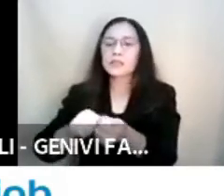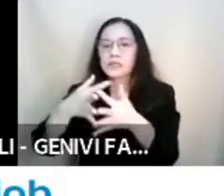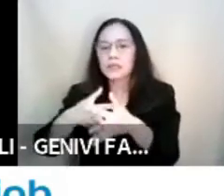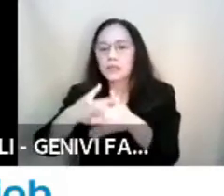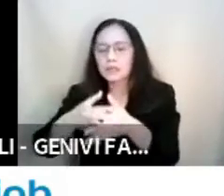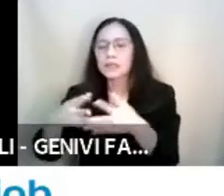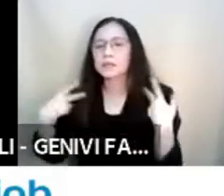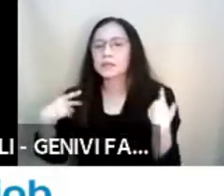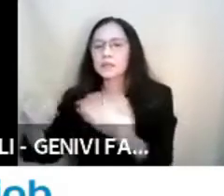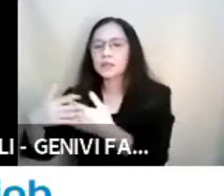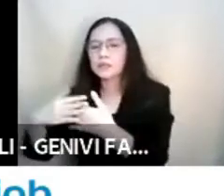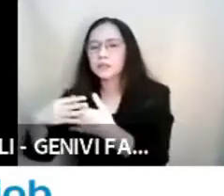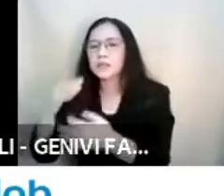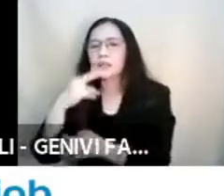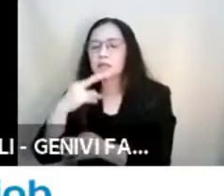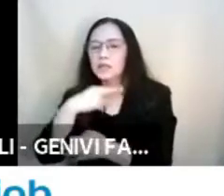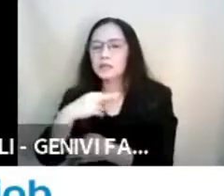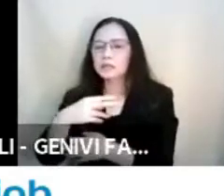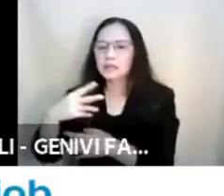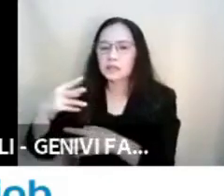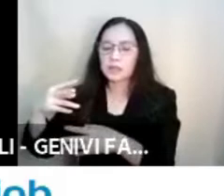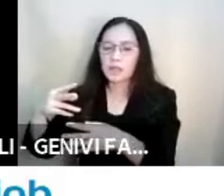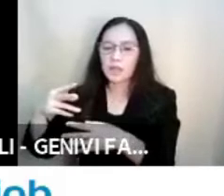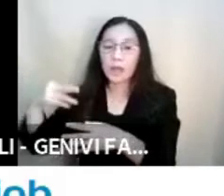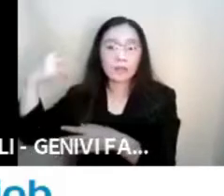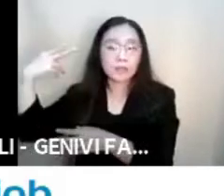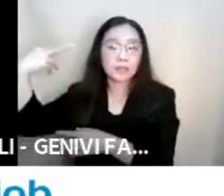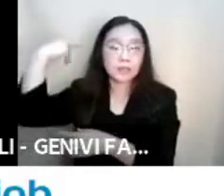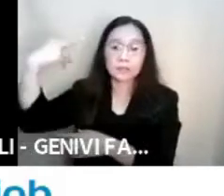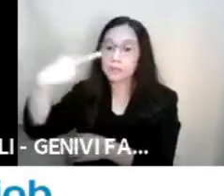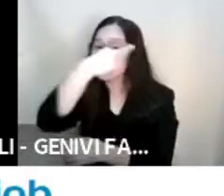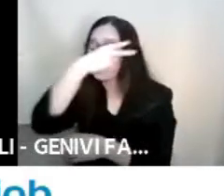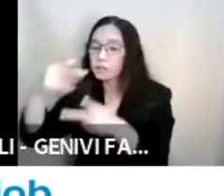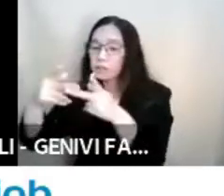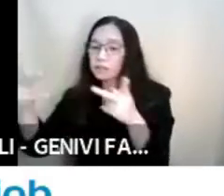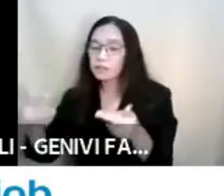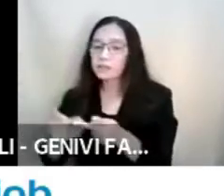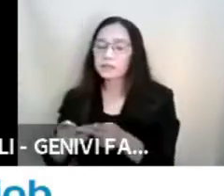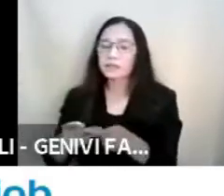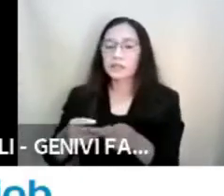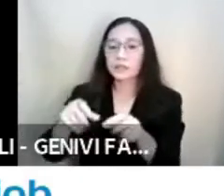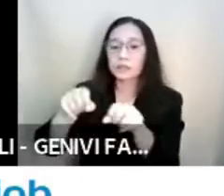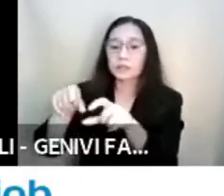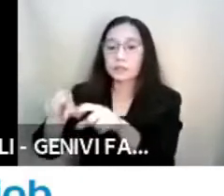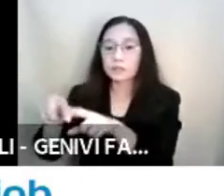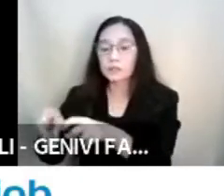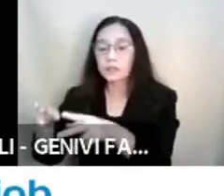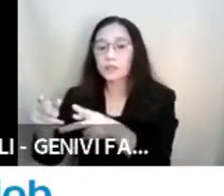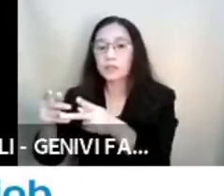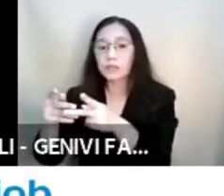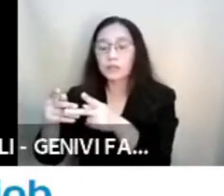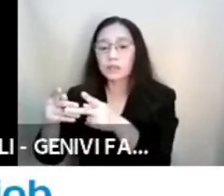barber shop or parlor? Meron bang maliit na grocery store kung saan pwede silang